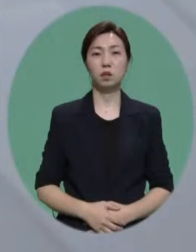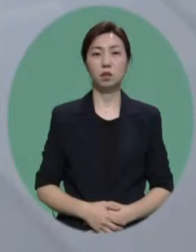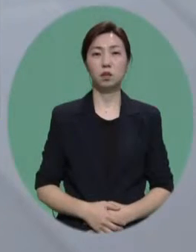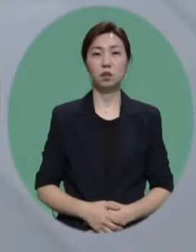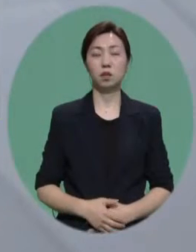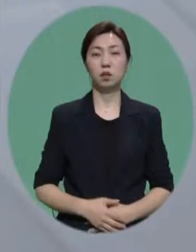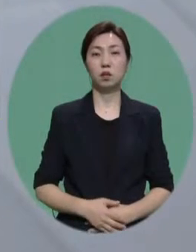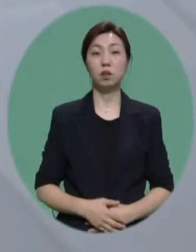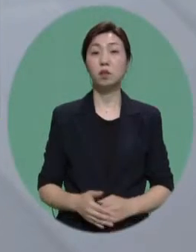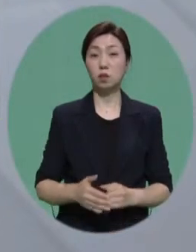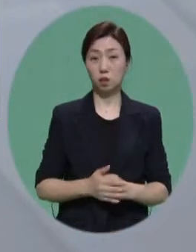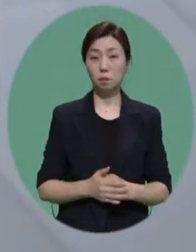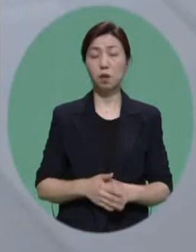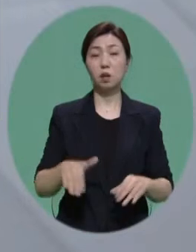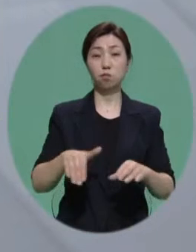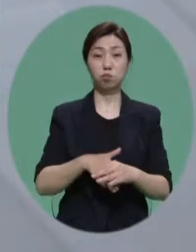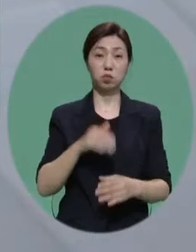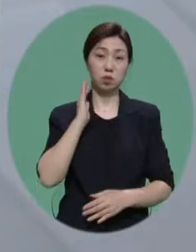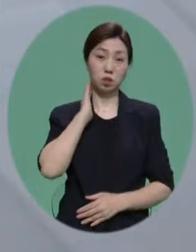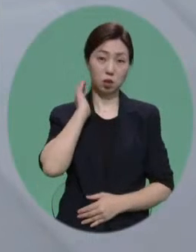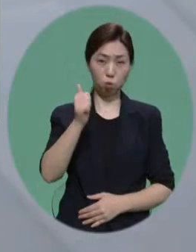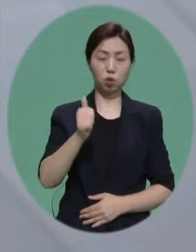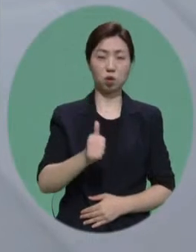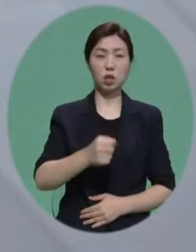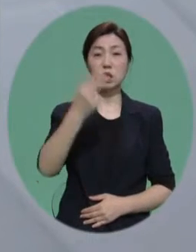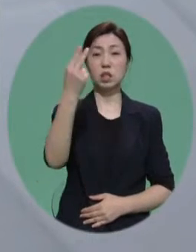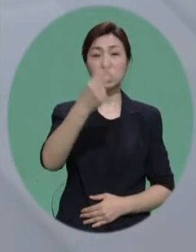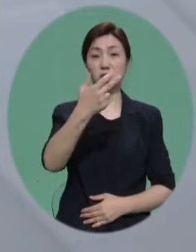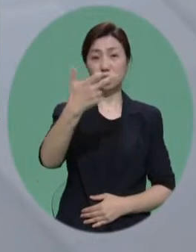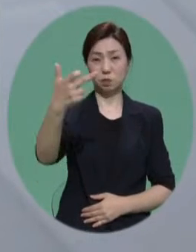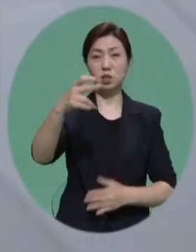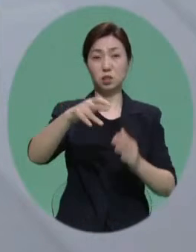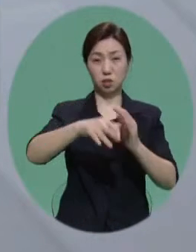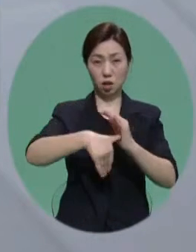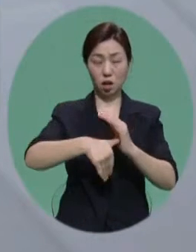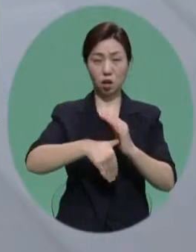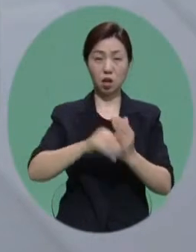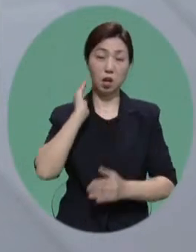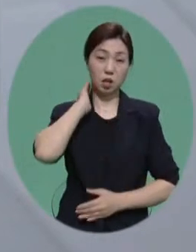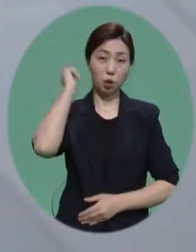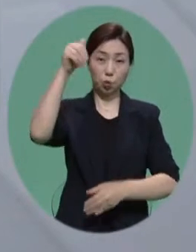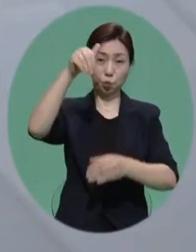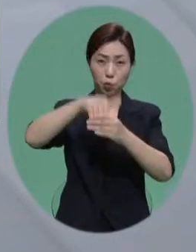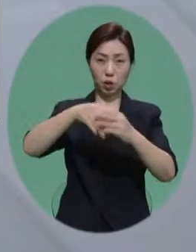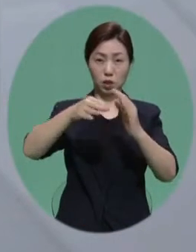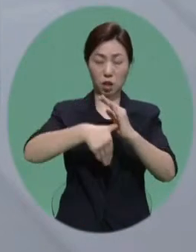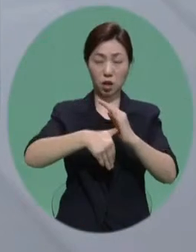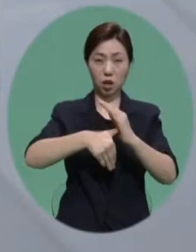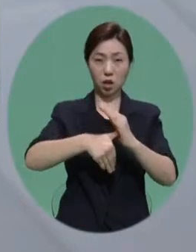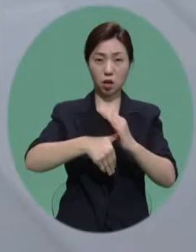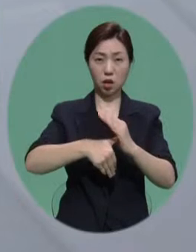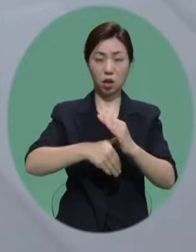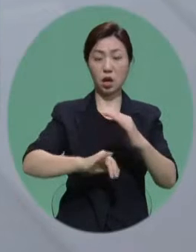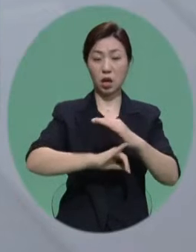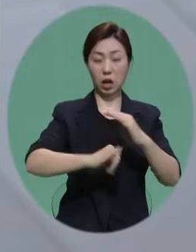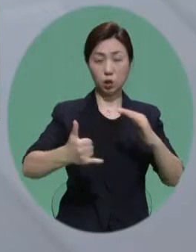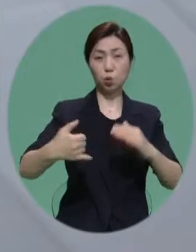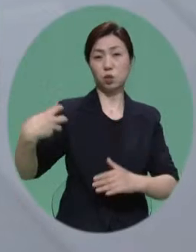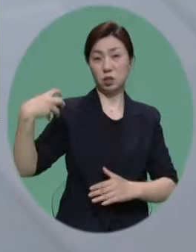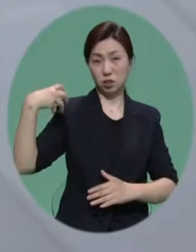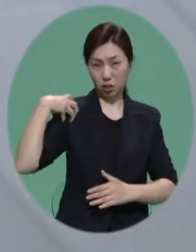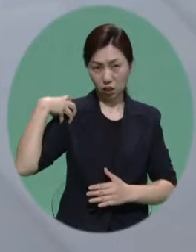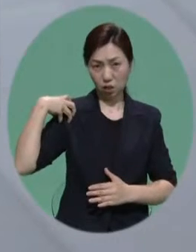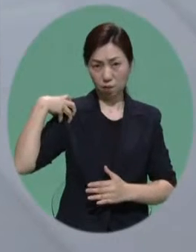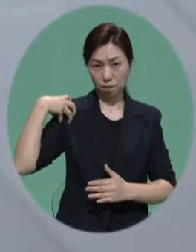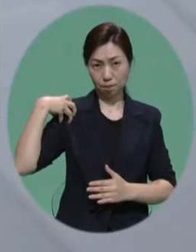문재인 대통령이 사실은 2017년에 대선에서 부양 의무적 기준 완전 폐지를 공략을 할 수 있는